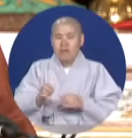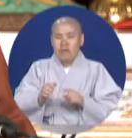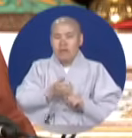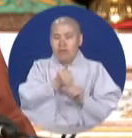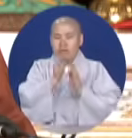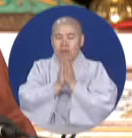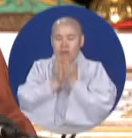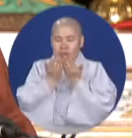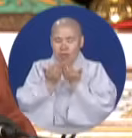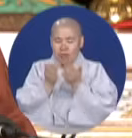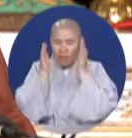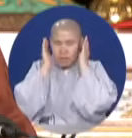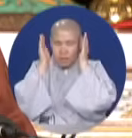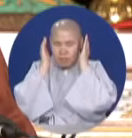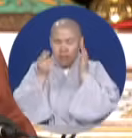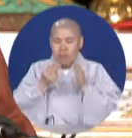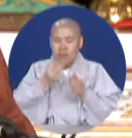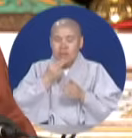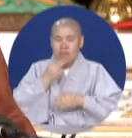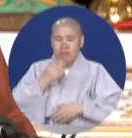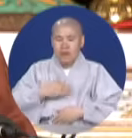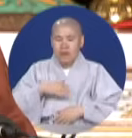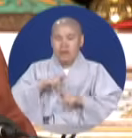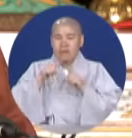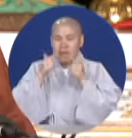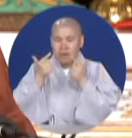아는 것 같죠. 천만의 말씀이에요.